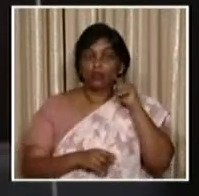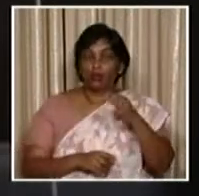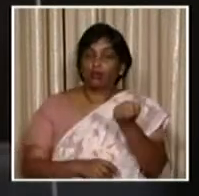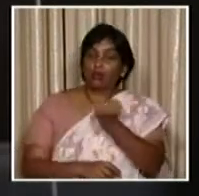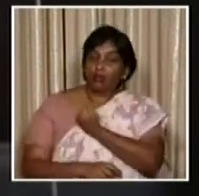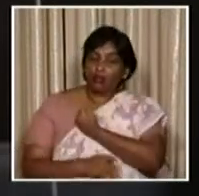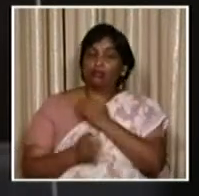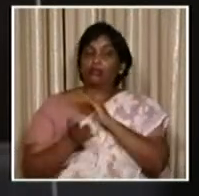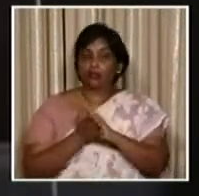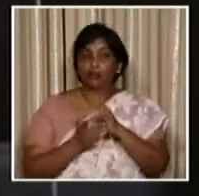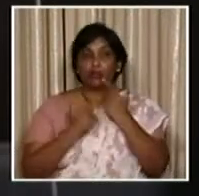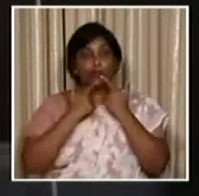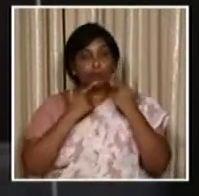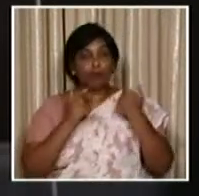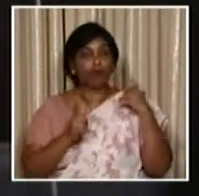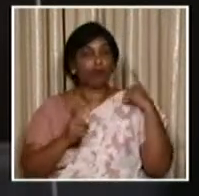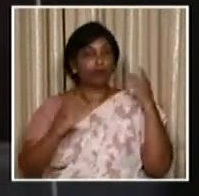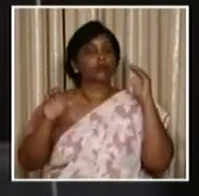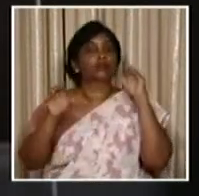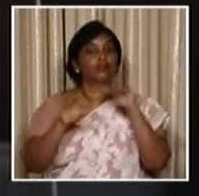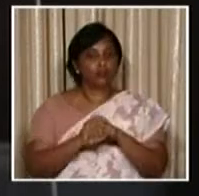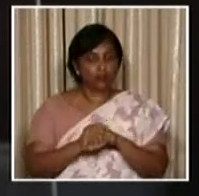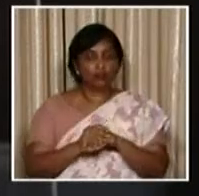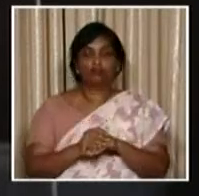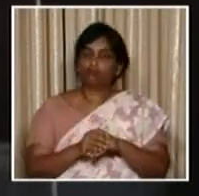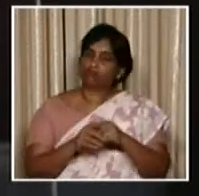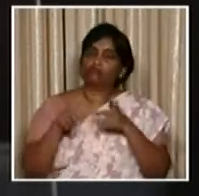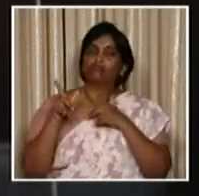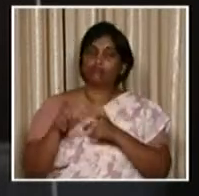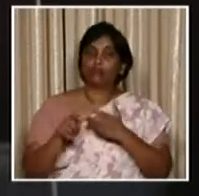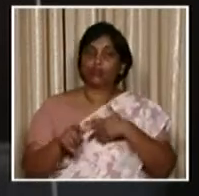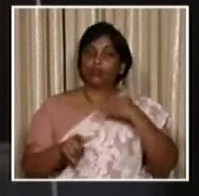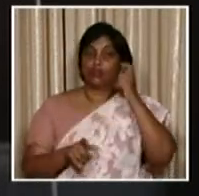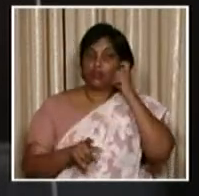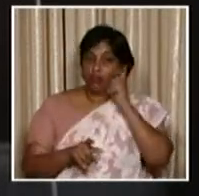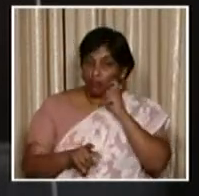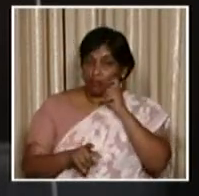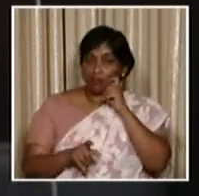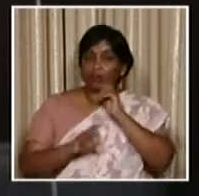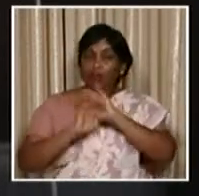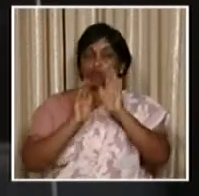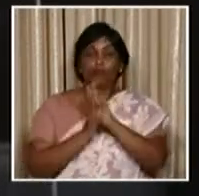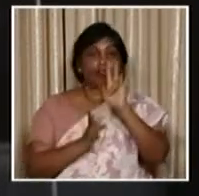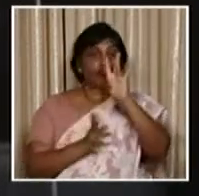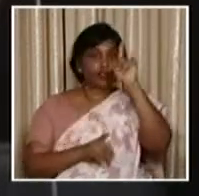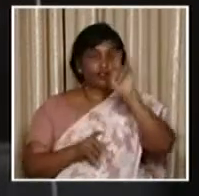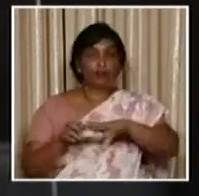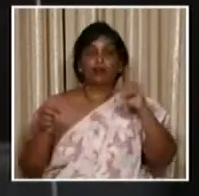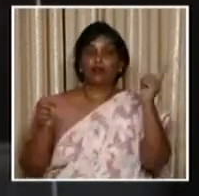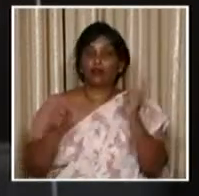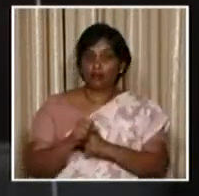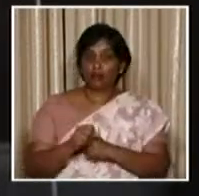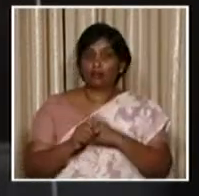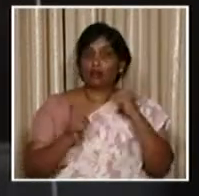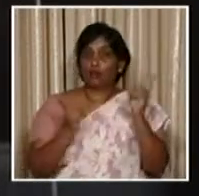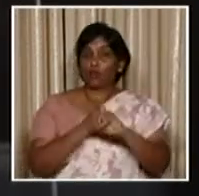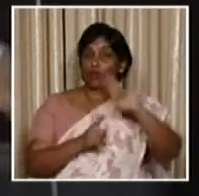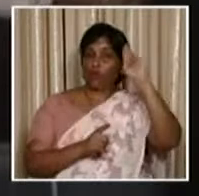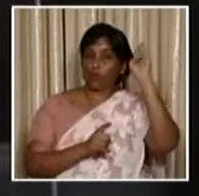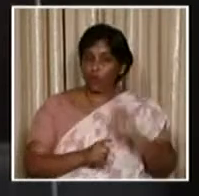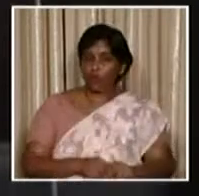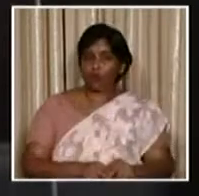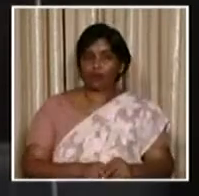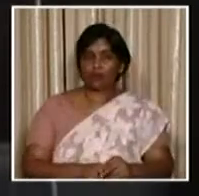කැපකිරීම කරේ ඒගොල්ලෝ වීරය වගේ උඩ පිටියට ගිහිල්ලා ඒ කැපකිරීම කළා තමයි ත්‍රස්තවාදීන් 25000ක් ඝාතනය කළා යුද්ධ ජයග්‍රහණය